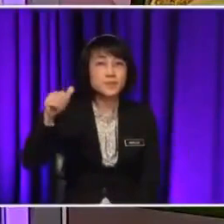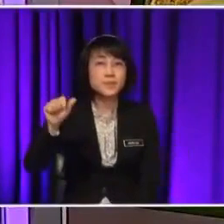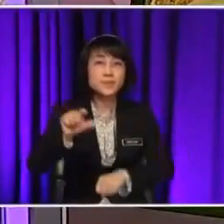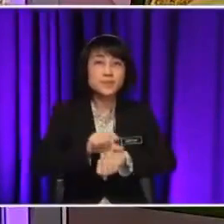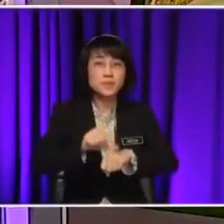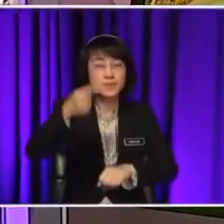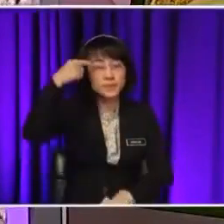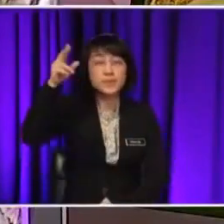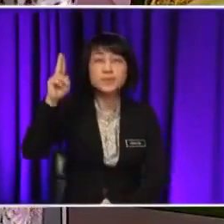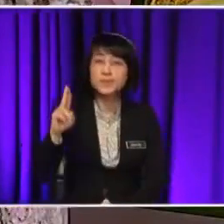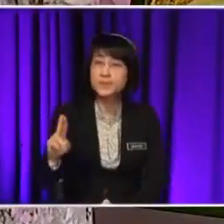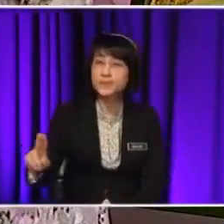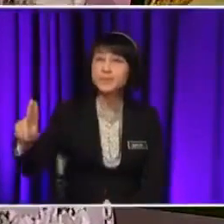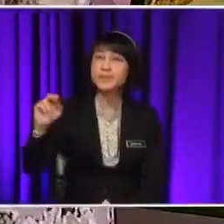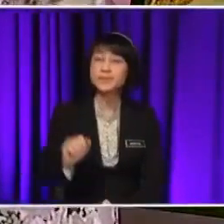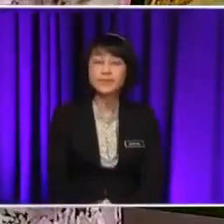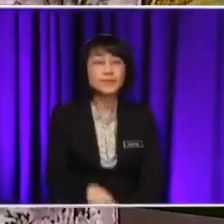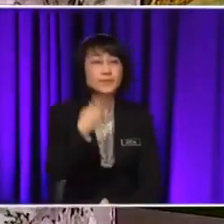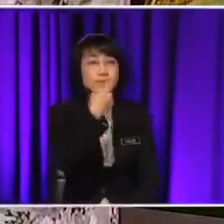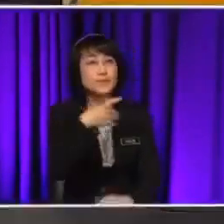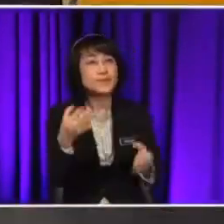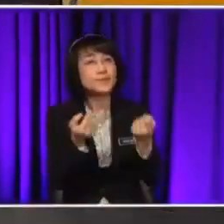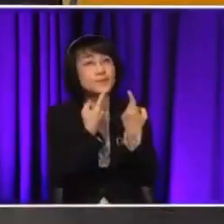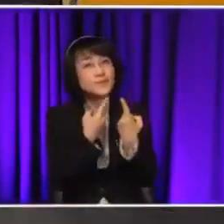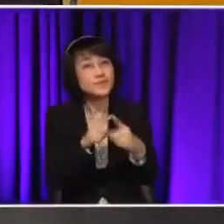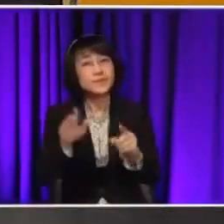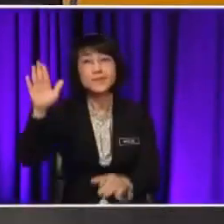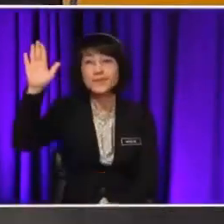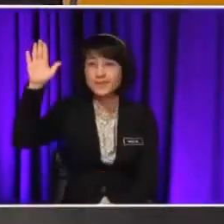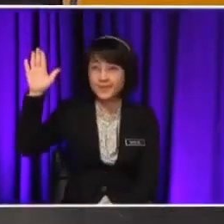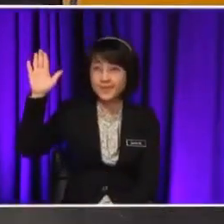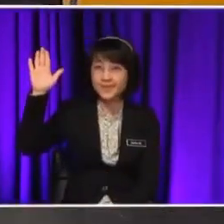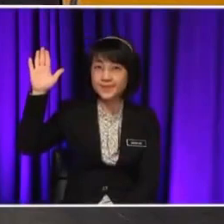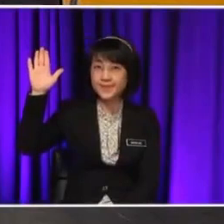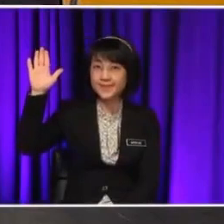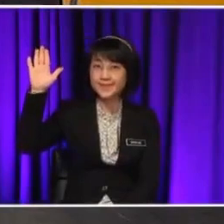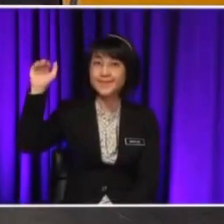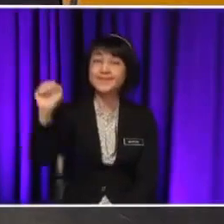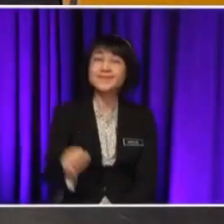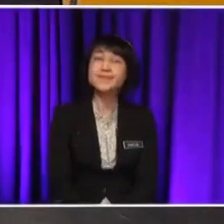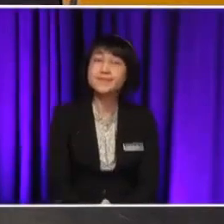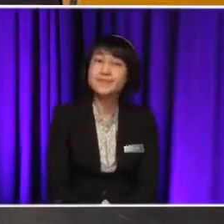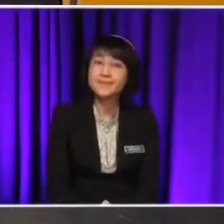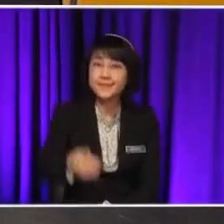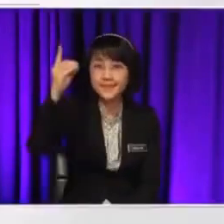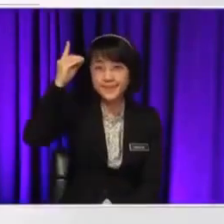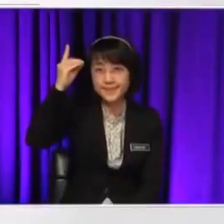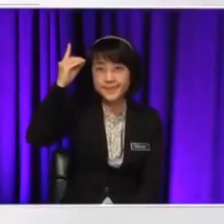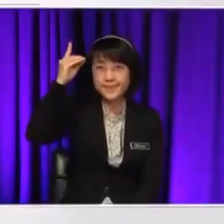tujuan keagamaan. Okey. So, siapa nak jawab soalan ni? Angkat tangan. Adik-adikku, baiklah. Okey, Danish.